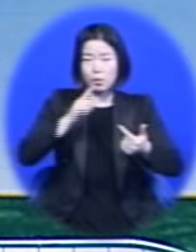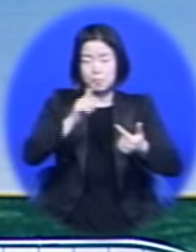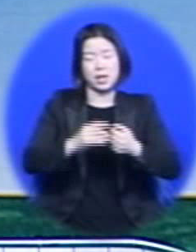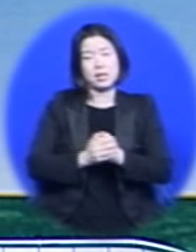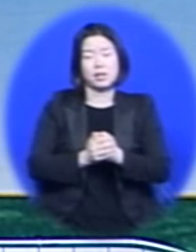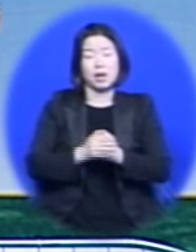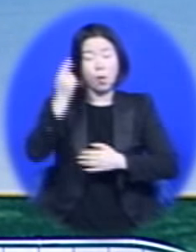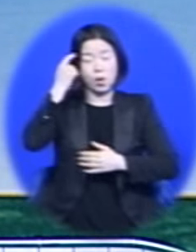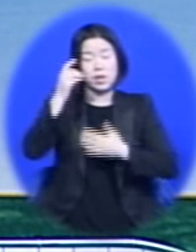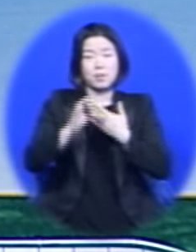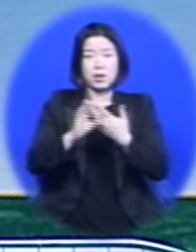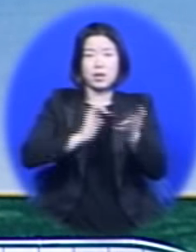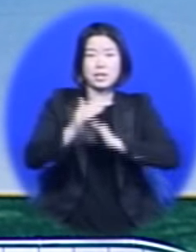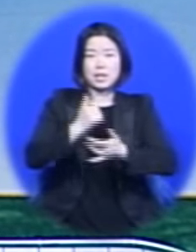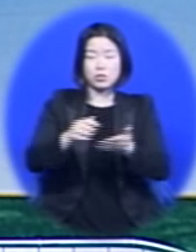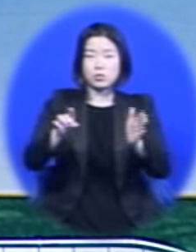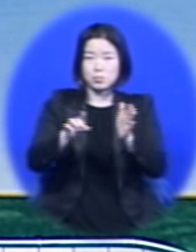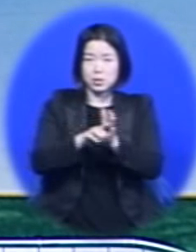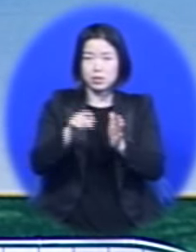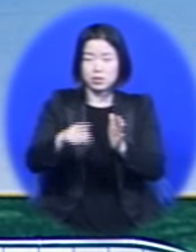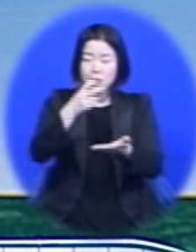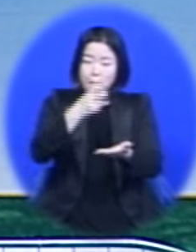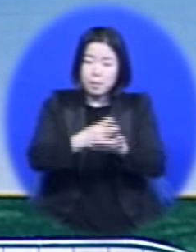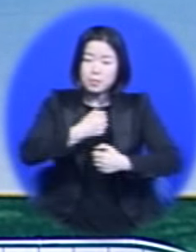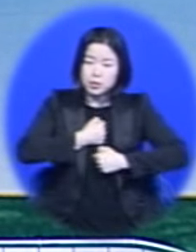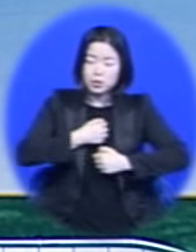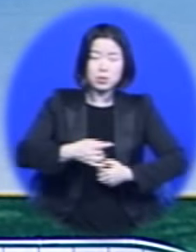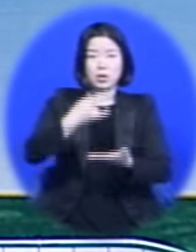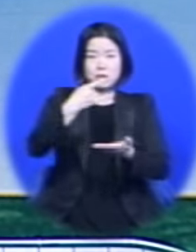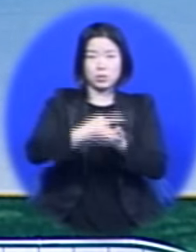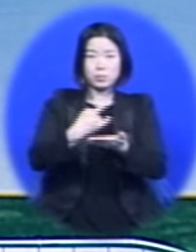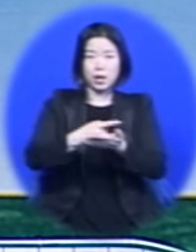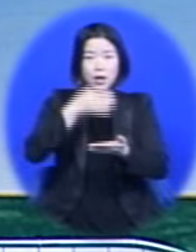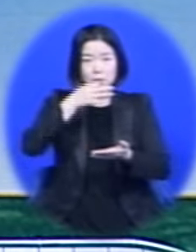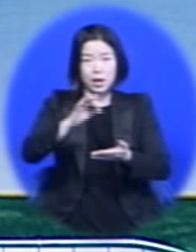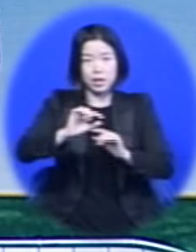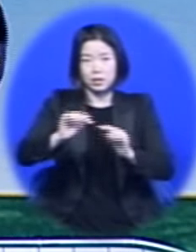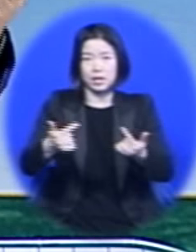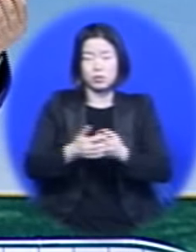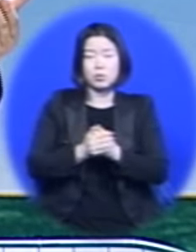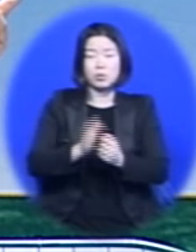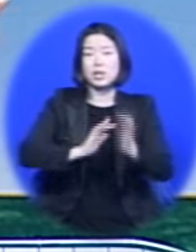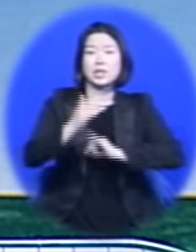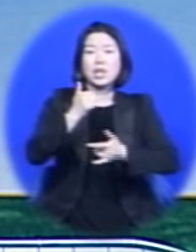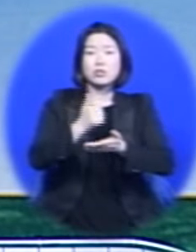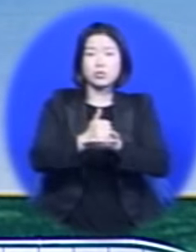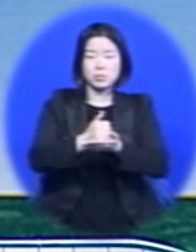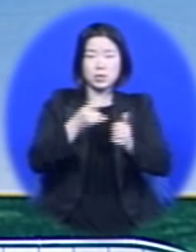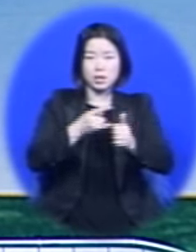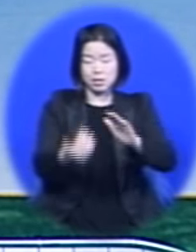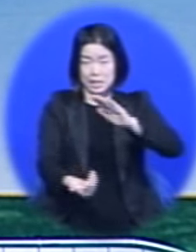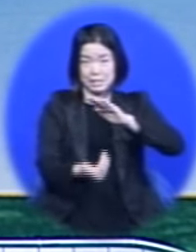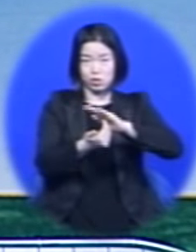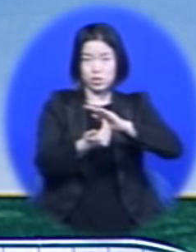왜? 예수 믿는 것은 율법을 지켜서 의롭다고 여김을 받는 게 아니고 예수님께서 이루신 이 십자가의 복음을